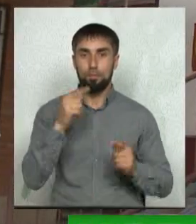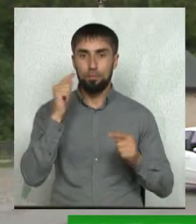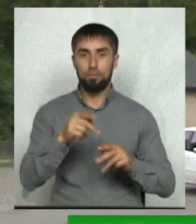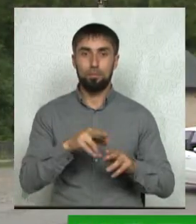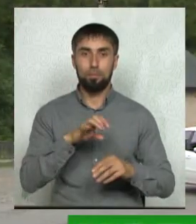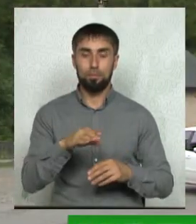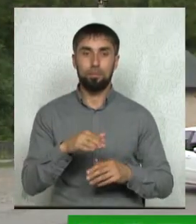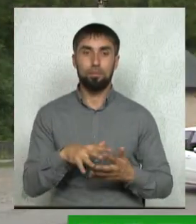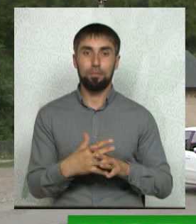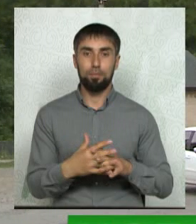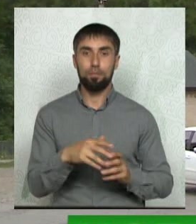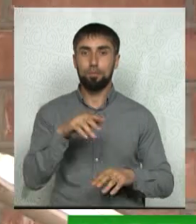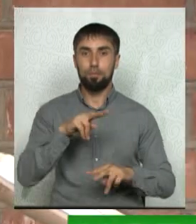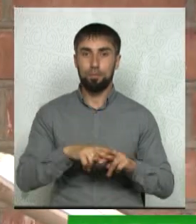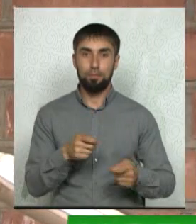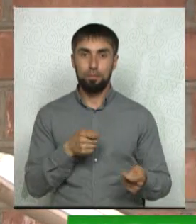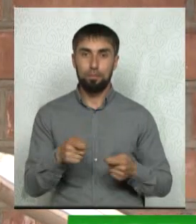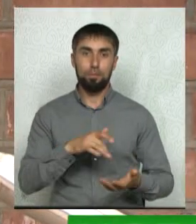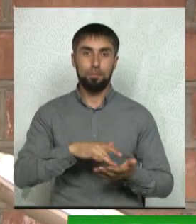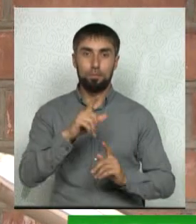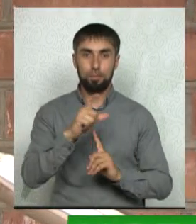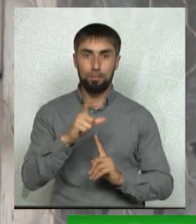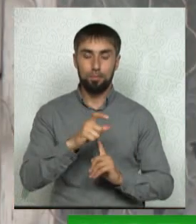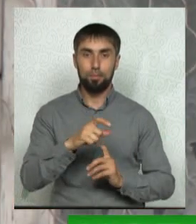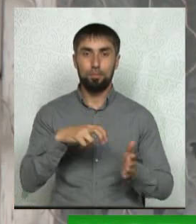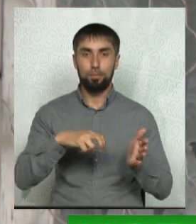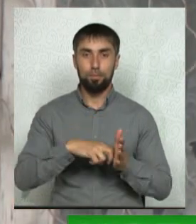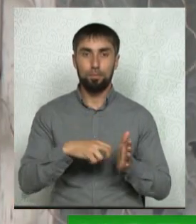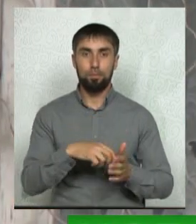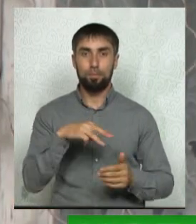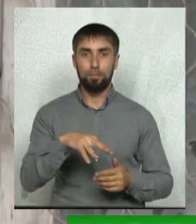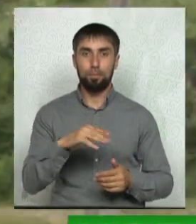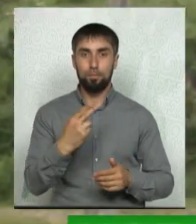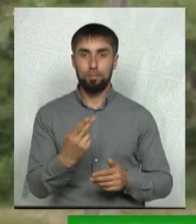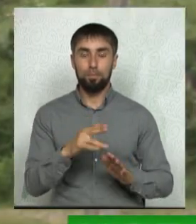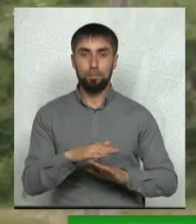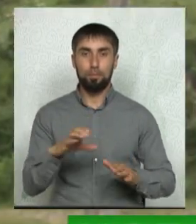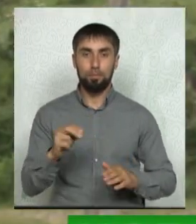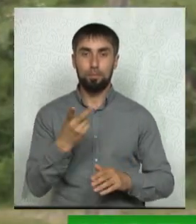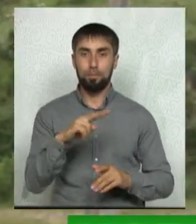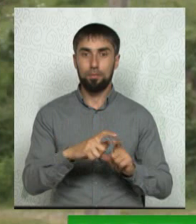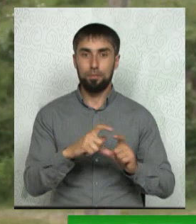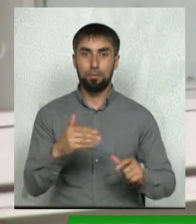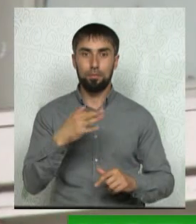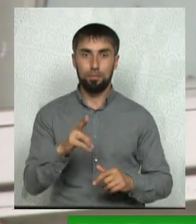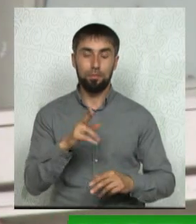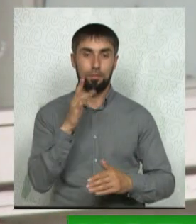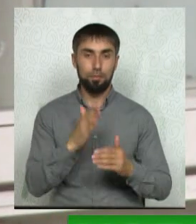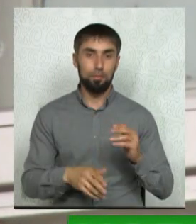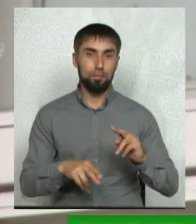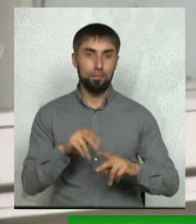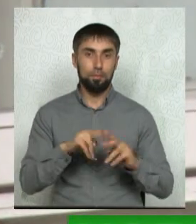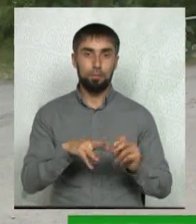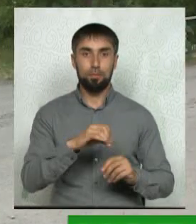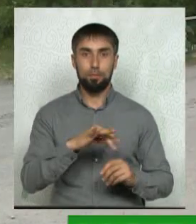объекты поселения. Местная администрация, центральная мечеть, почта, МФЦ, детский сад, две школы, ФОК. Завершается строительство